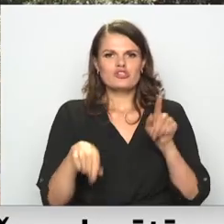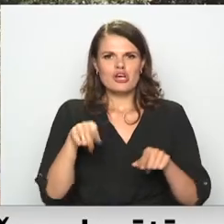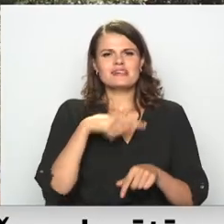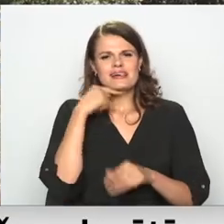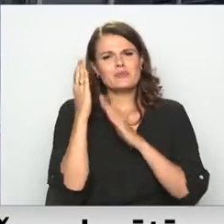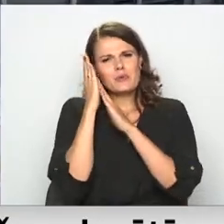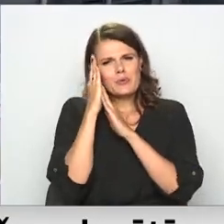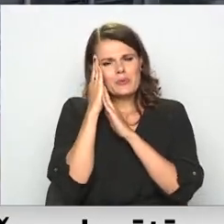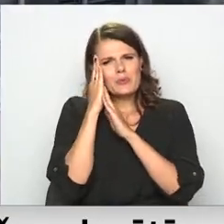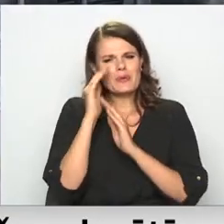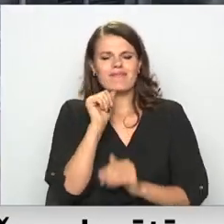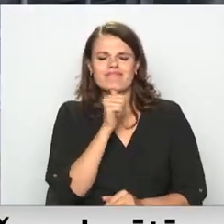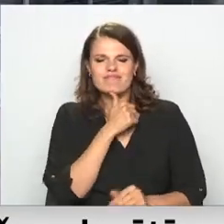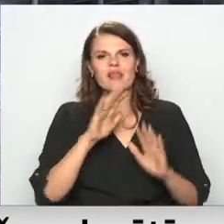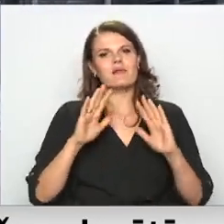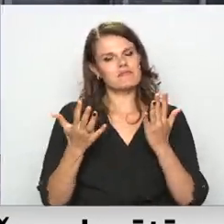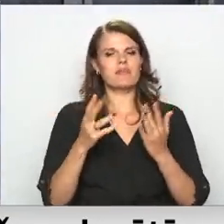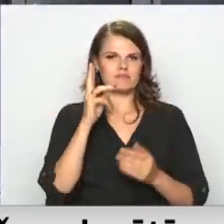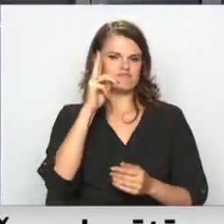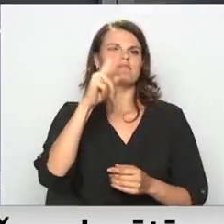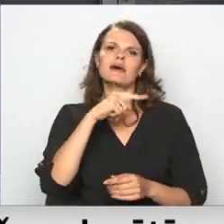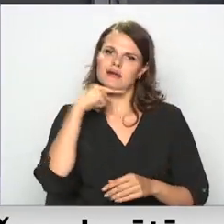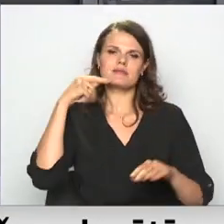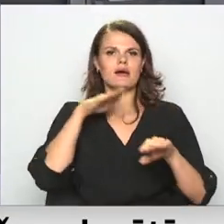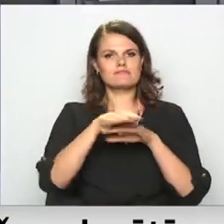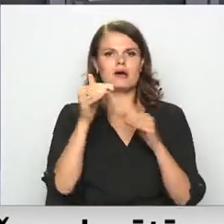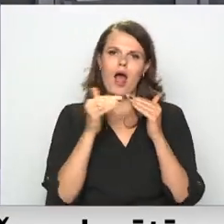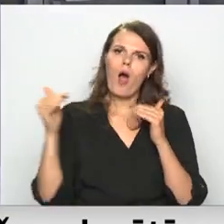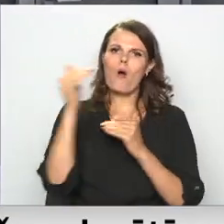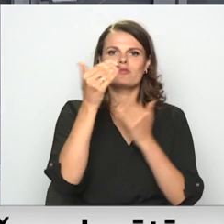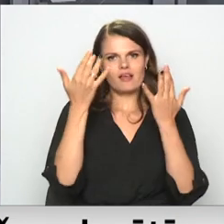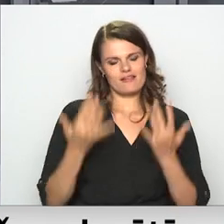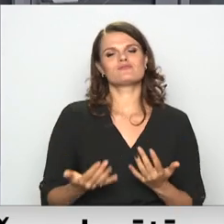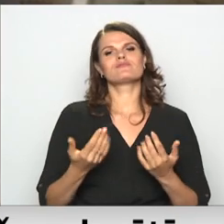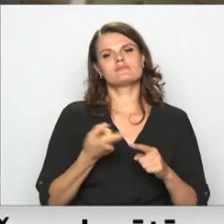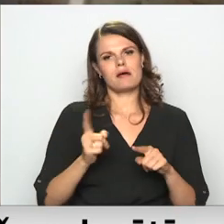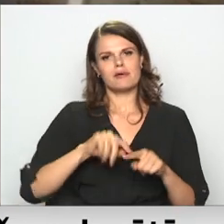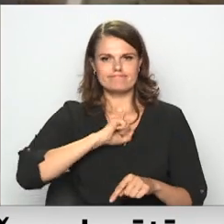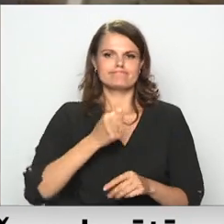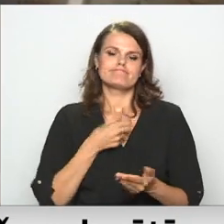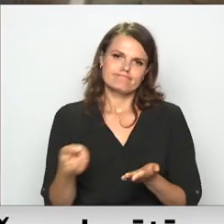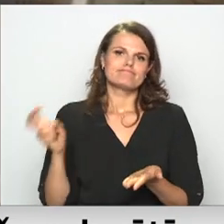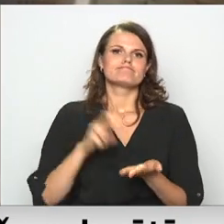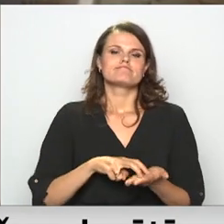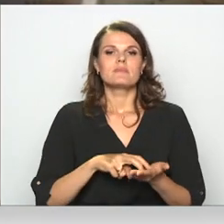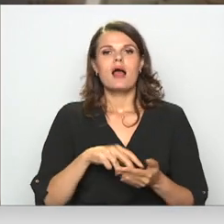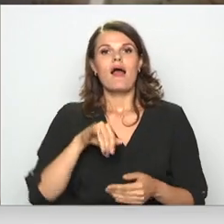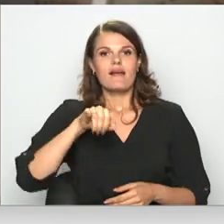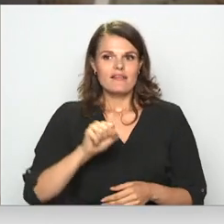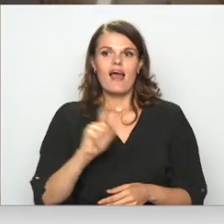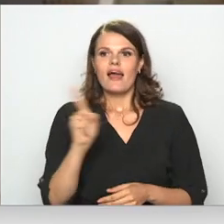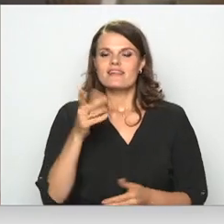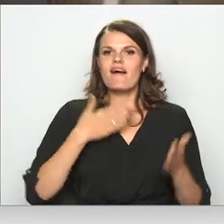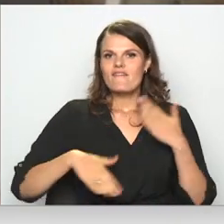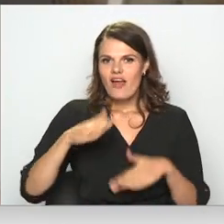pagulēt ilgāk, tomēr solījums sev sasniegt augstus rezultātus liek piecelties no gultas. Ja ir vēlēšana, ja